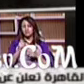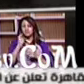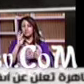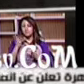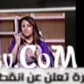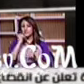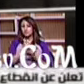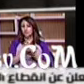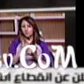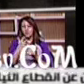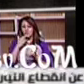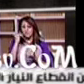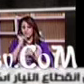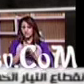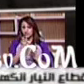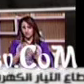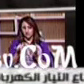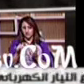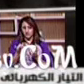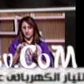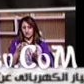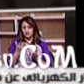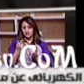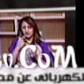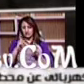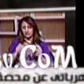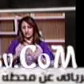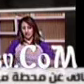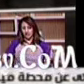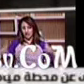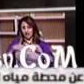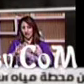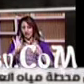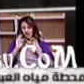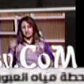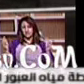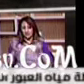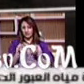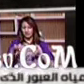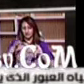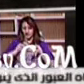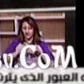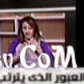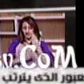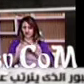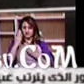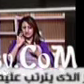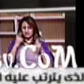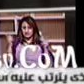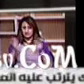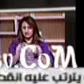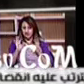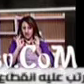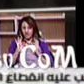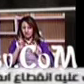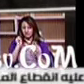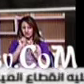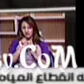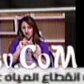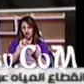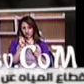ممكن اه مين اللي ممكن يوجه دعوه للجنه للاجتماع من جديد وهل اذا خرجت اللجنه ببعض التعديلات على